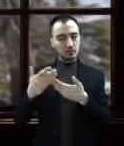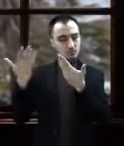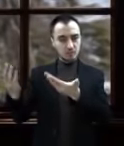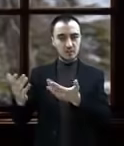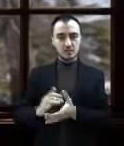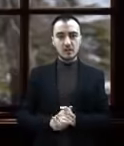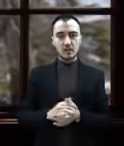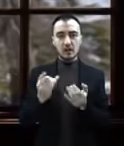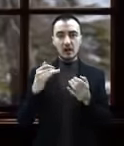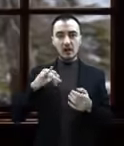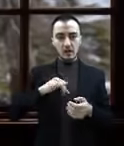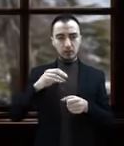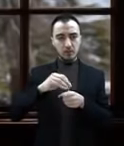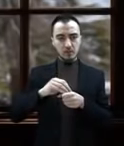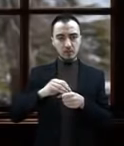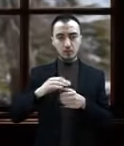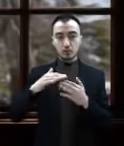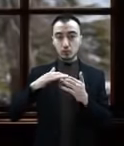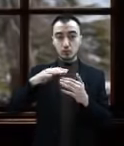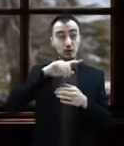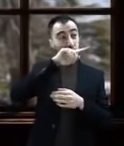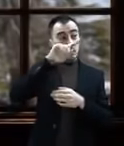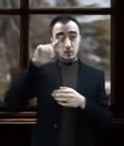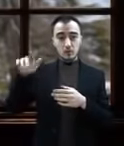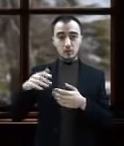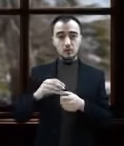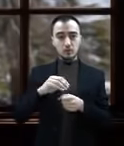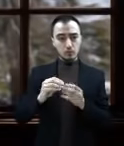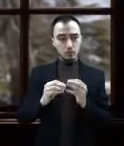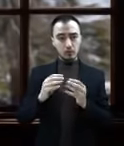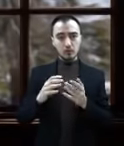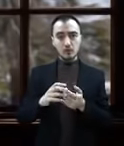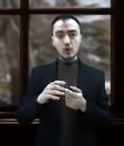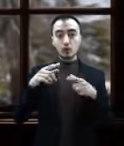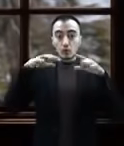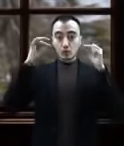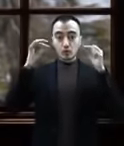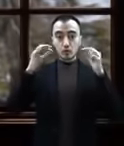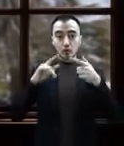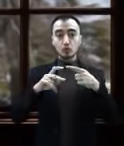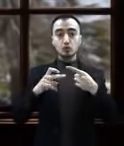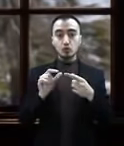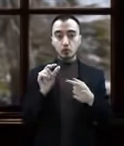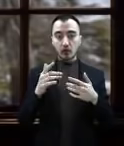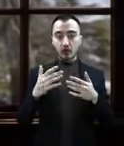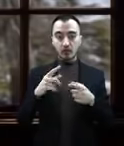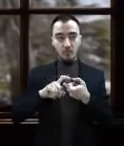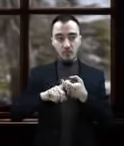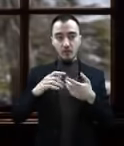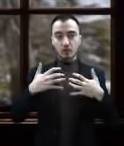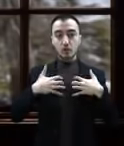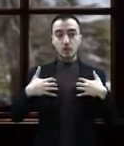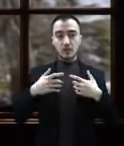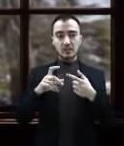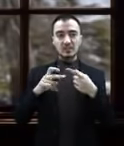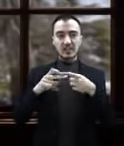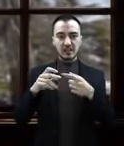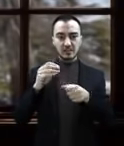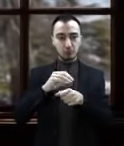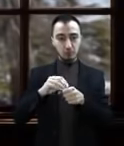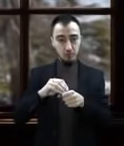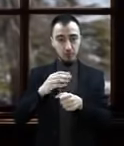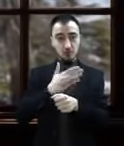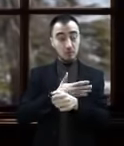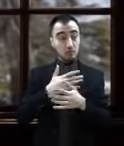ki Belediye-i Beytülmal şehrimizi de bizlere teslim edilmiş kutlu bir emanet olarak bileceğim. Tüyü bitmemiş